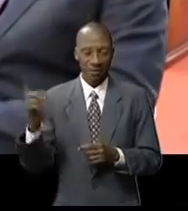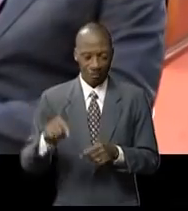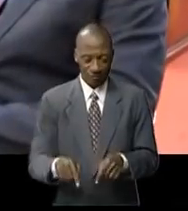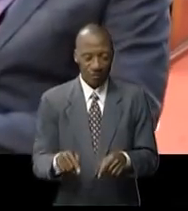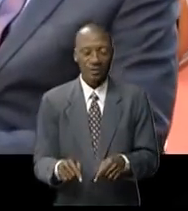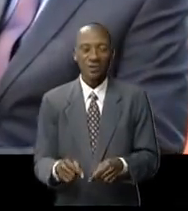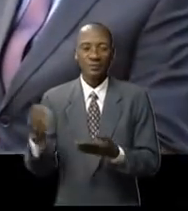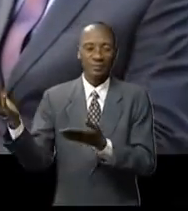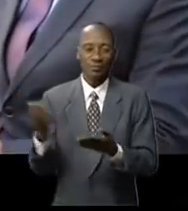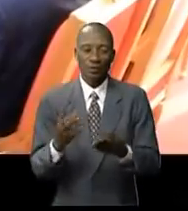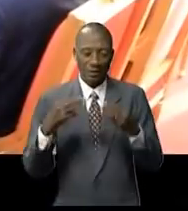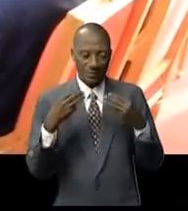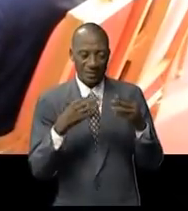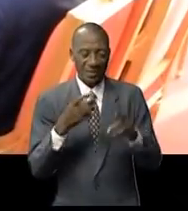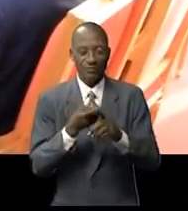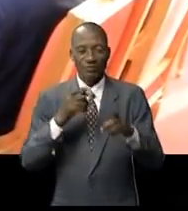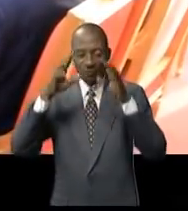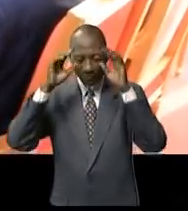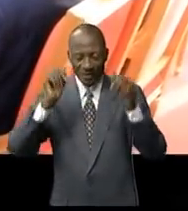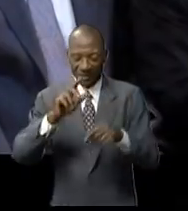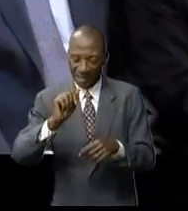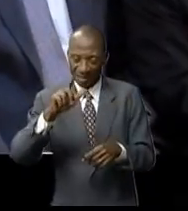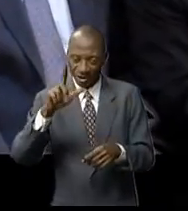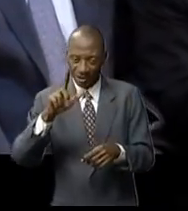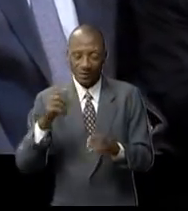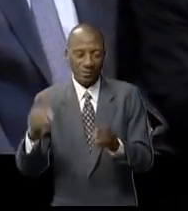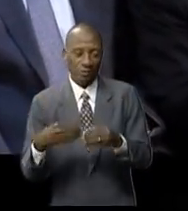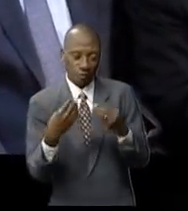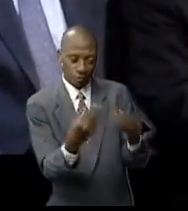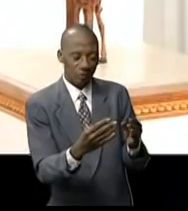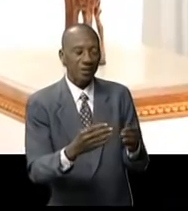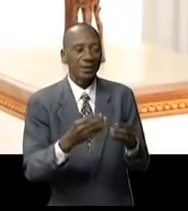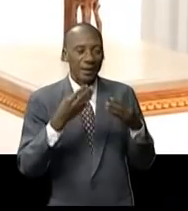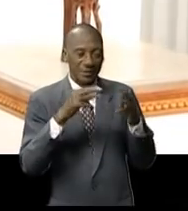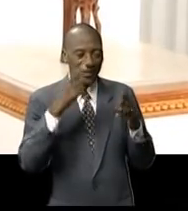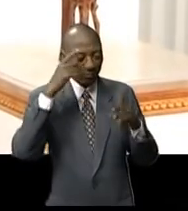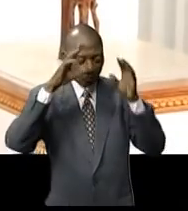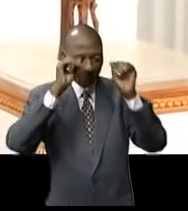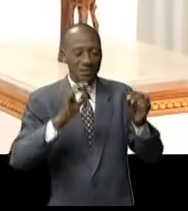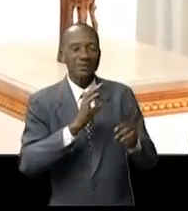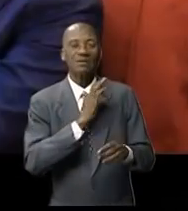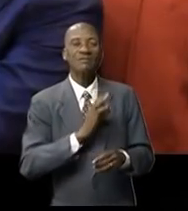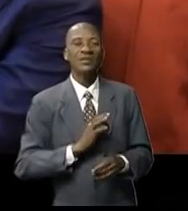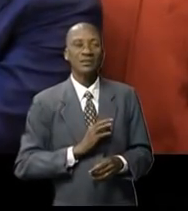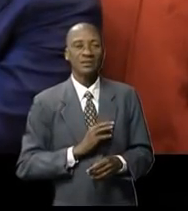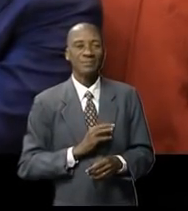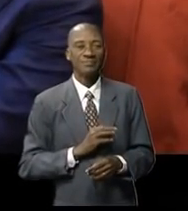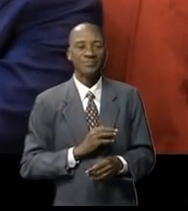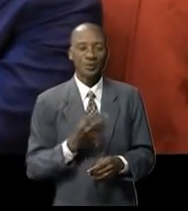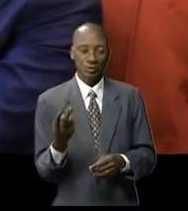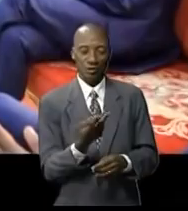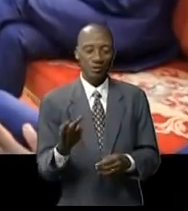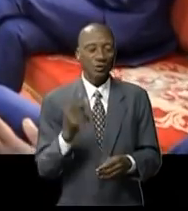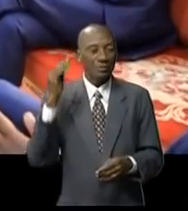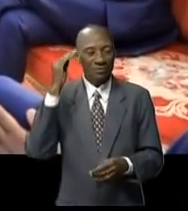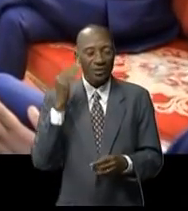porteur d'un message du président algérien à son homologue congolais, Félix-Antoine Tshisekedi Tshilombo. Les deux chefs de diplomatie ont